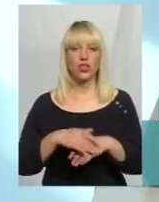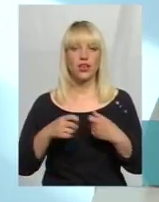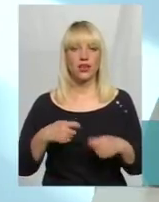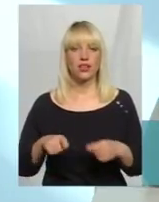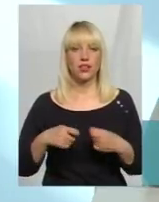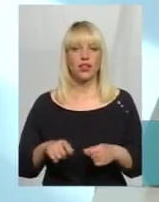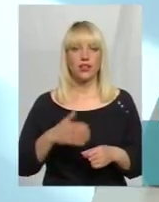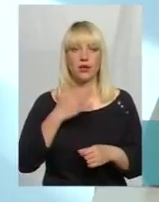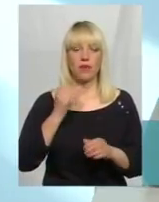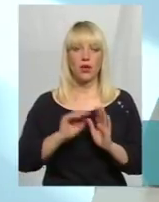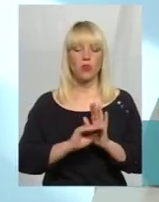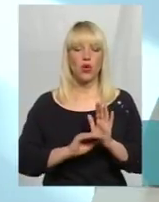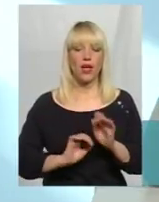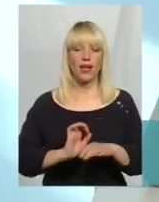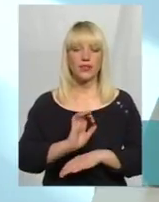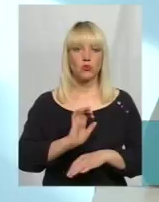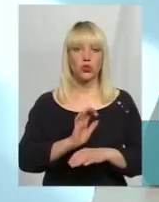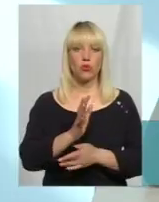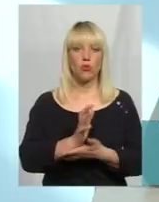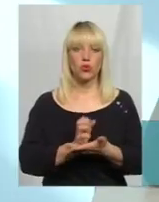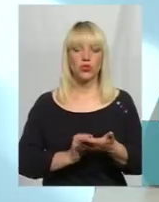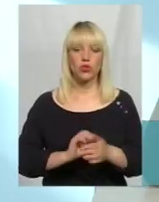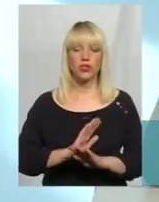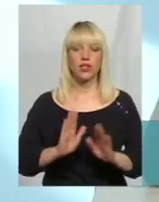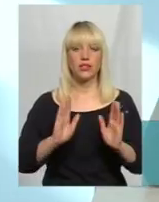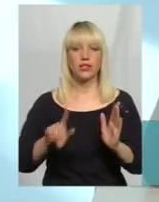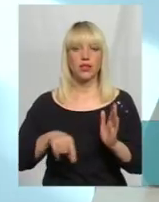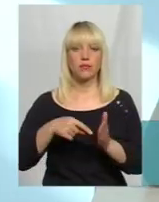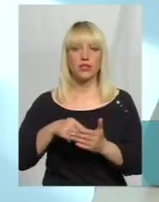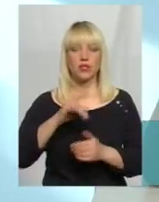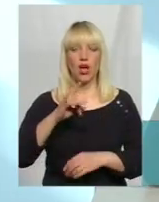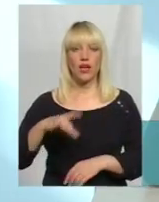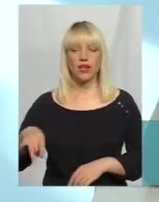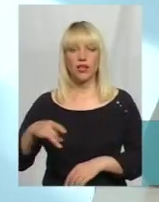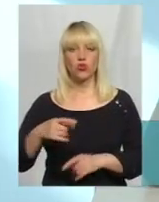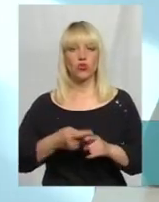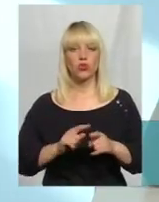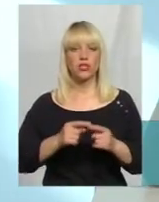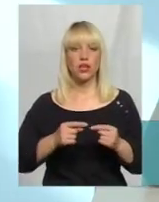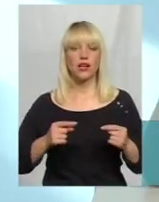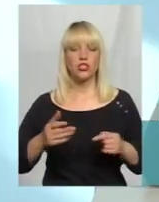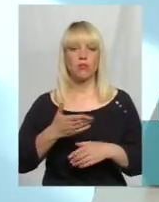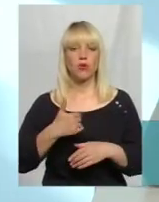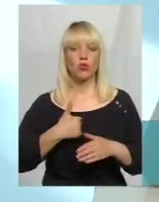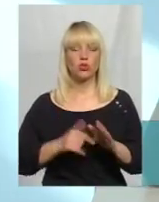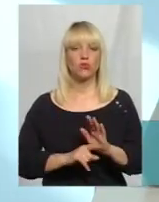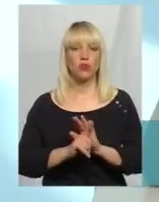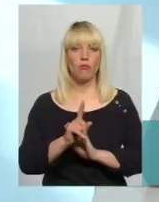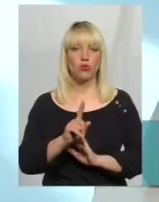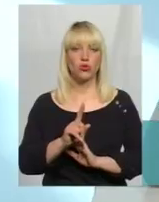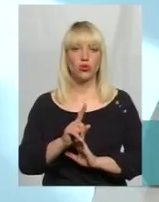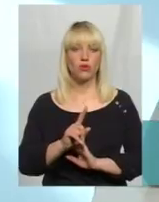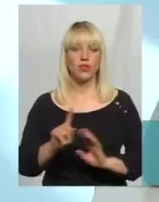експортного потенціалу, власне, не тільки міста, але й регіону. От ми ці речі зараз хочемо започаткувати, створивши